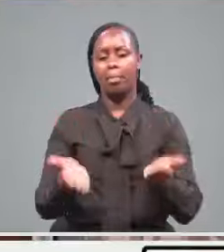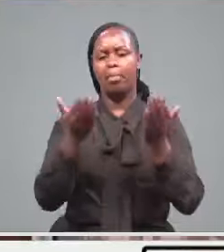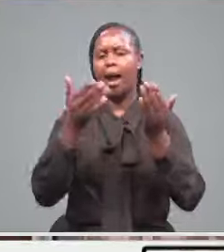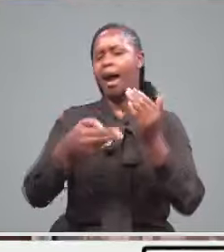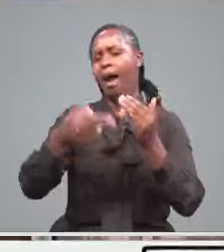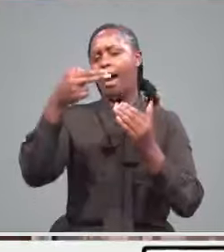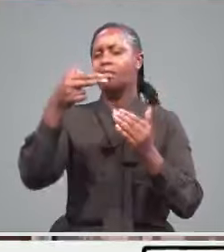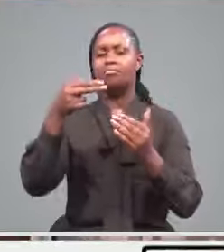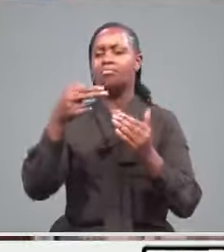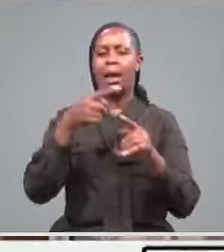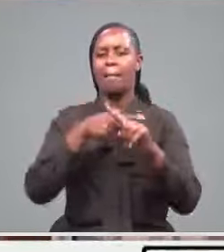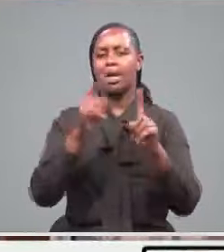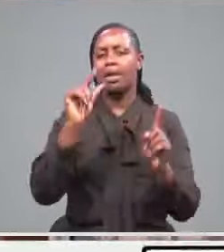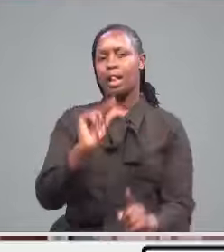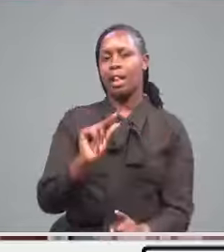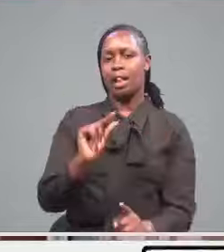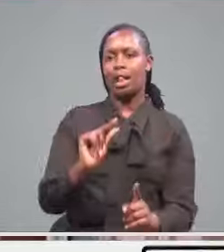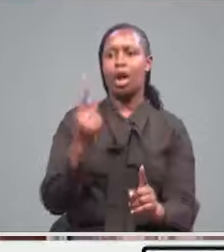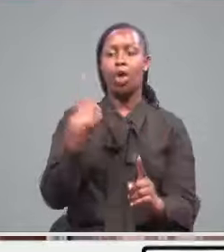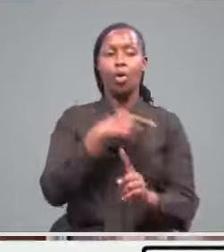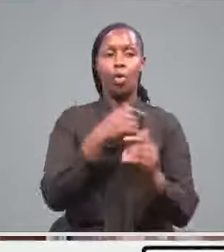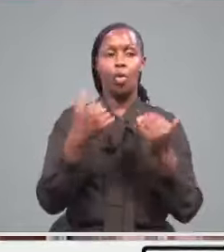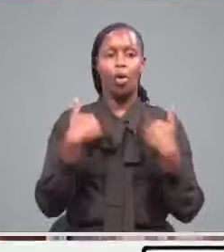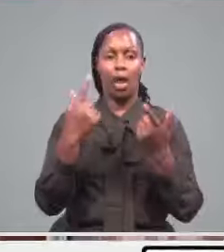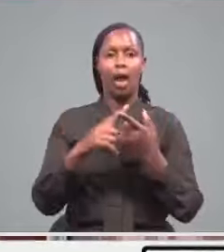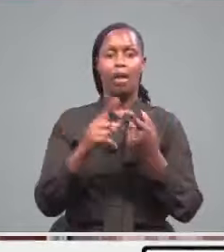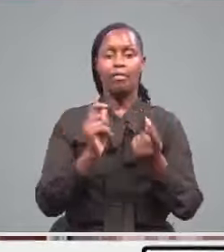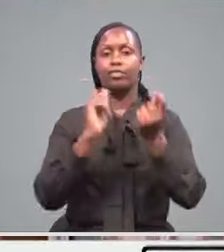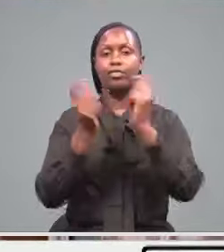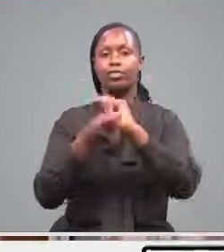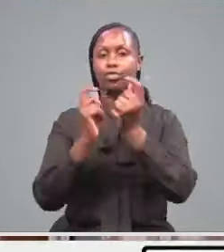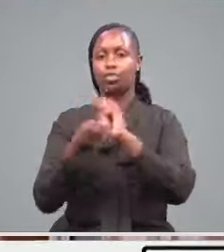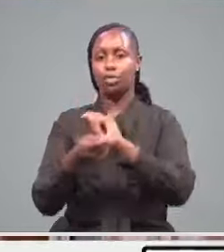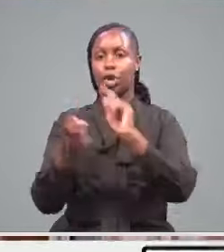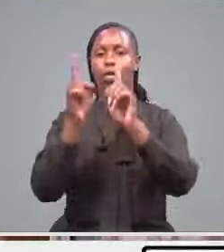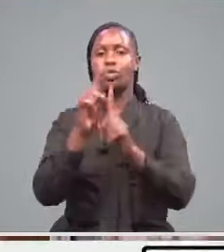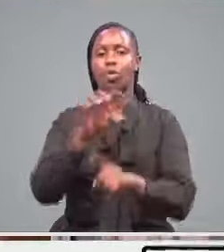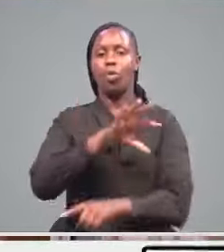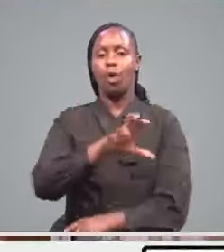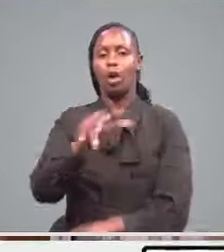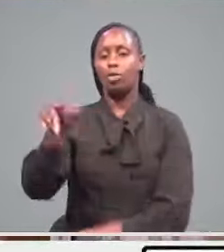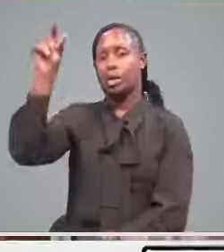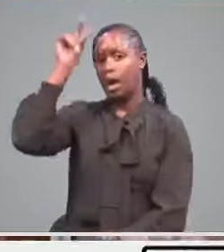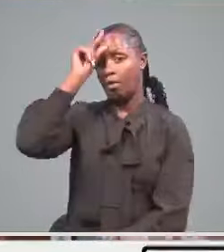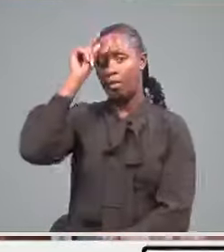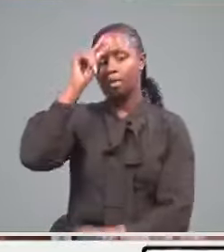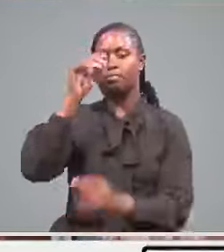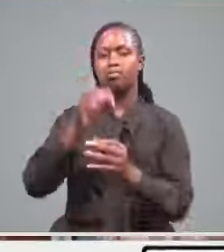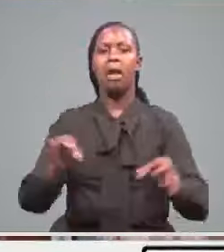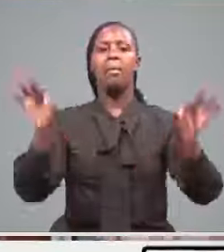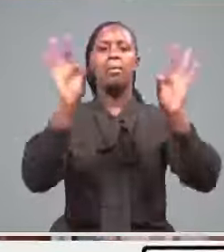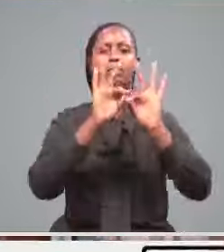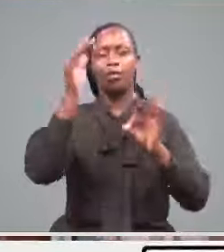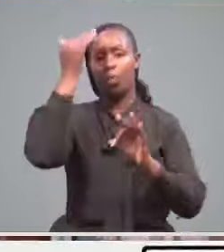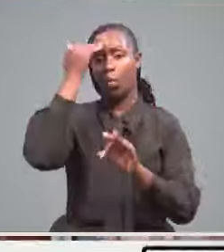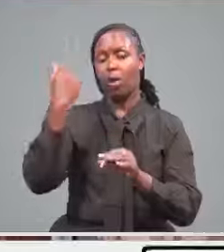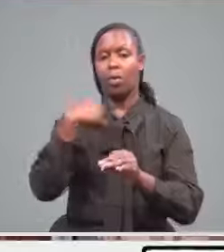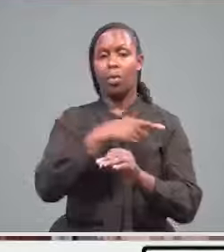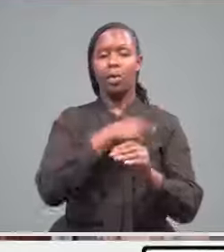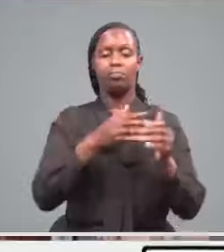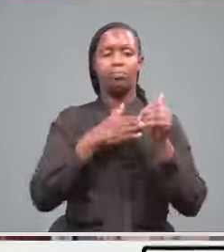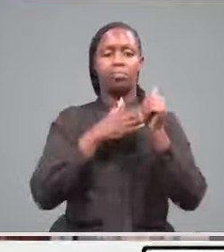kidogo. Tumepanda juu, na we hope if the county government itaweka mikakati muhimu, tutakuwa mbele na tutazidi